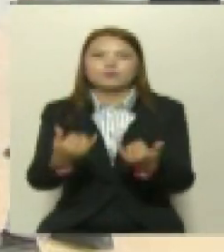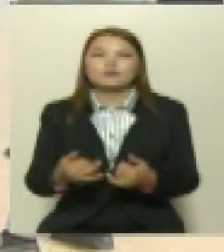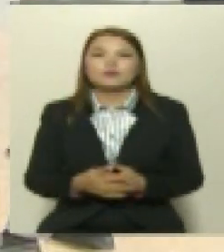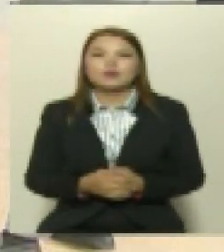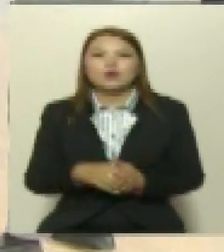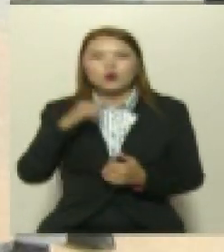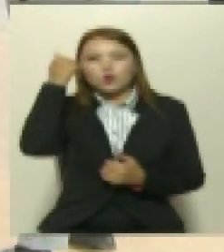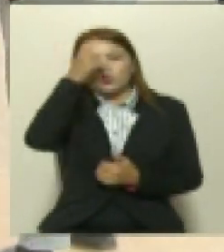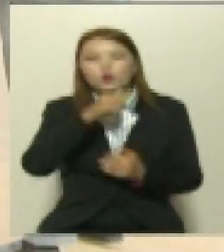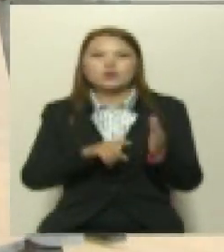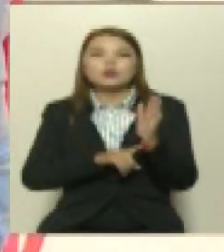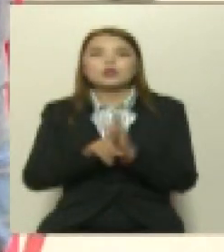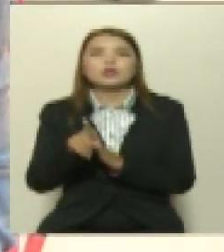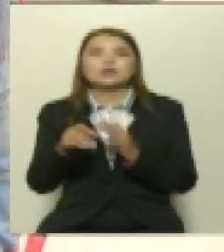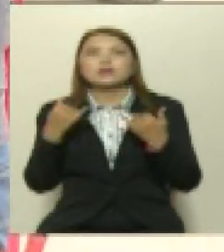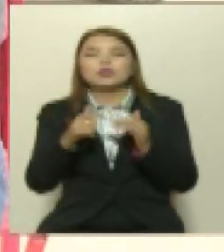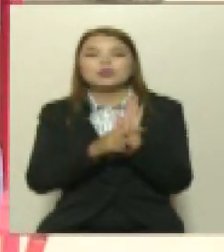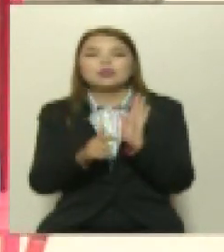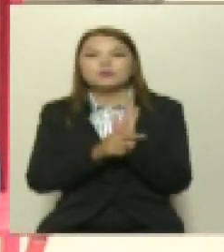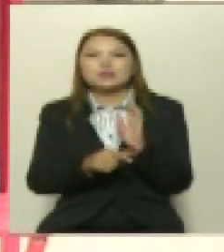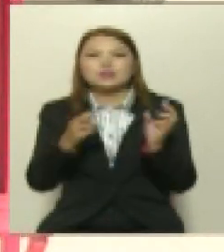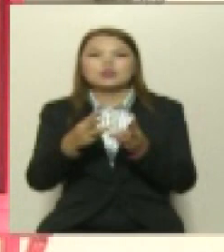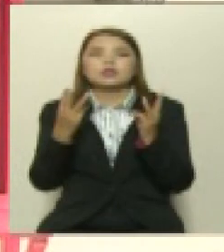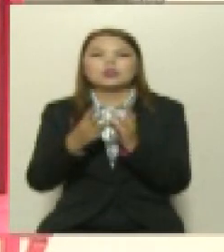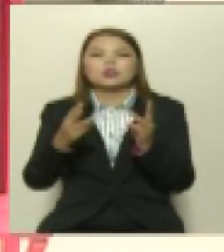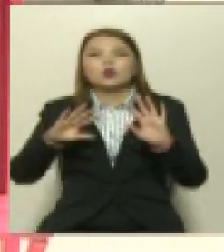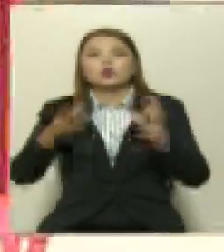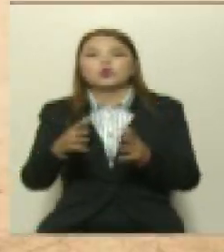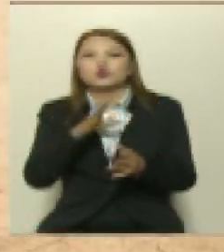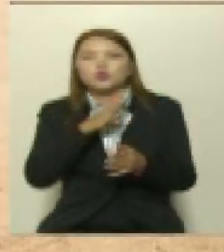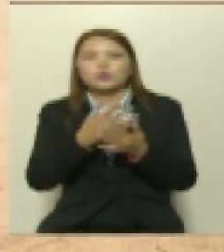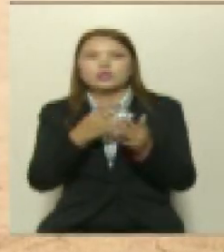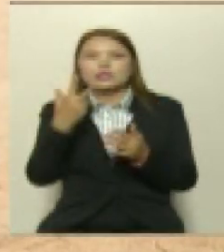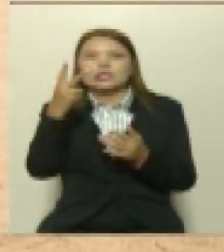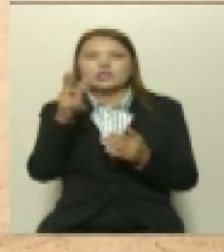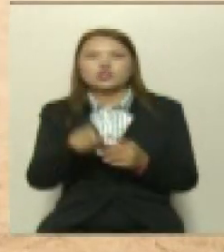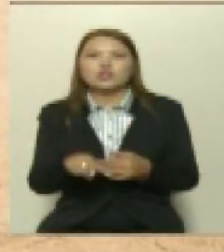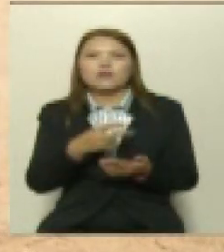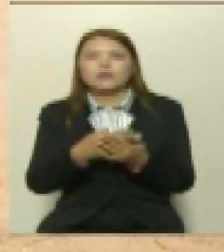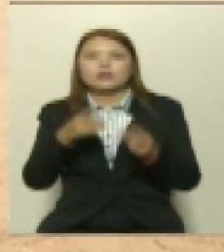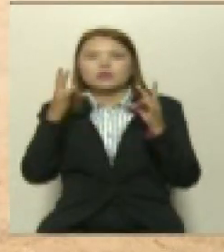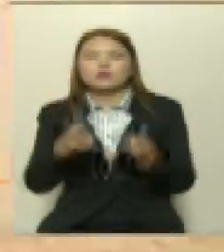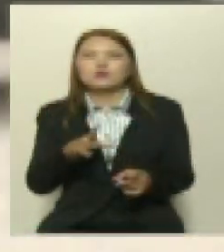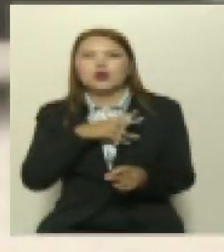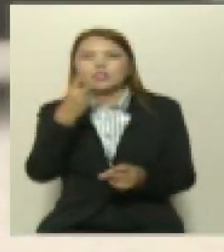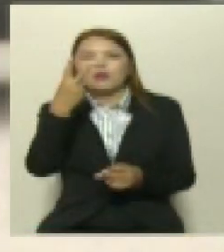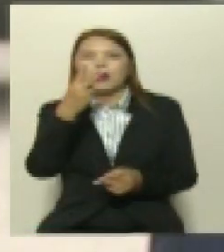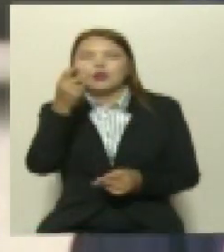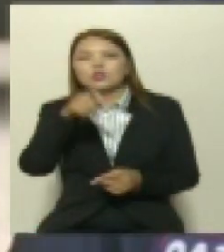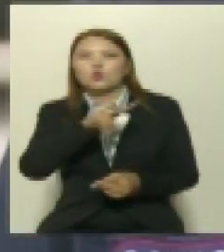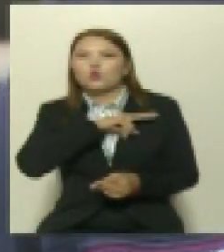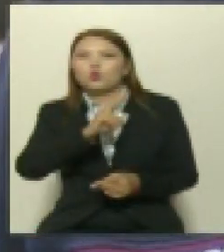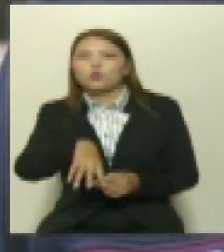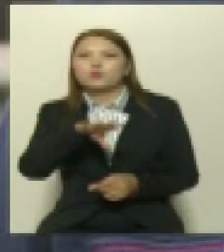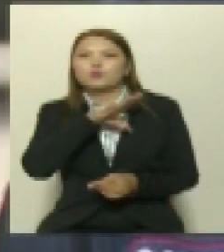кетейік, жыл басынан бері қала аумағында 70-тен астам өрт оқиғасы тіркелді. Салдарынан 3 адам зардап шегіп, 2-і көз жұмды. Мамандардың